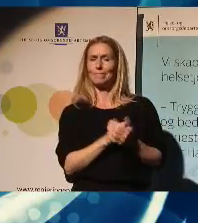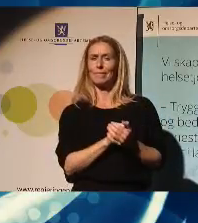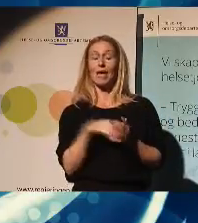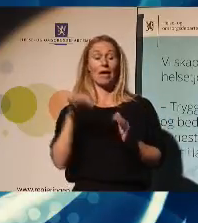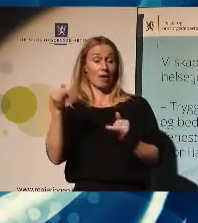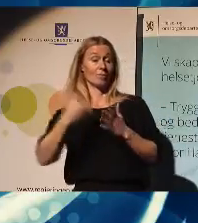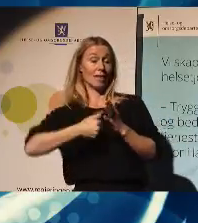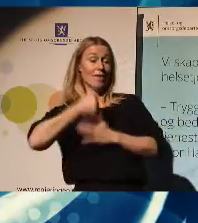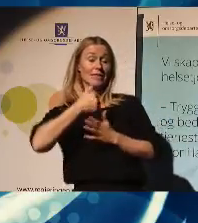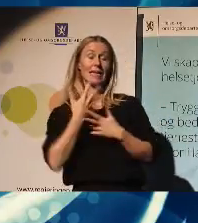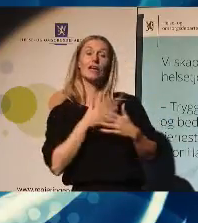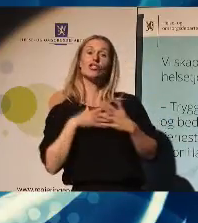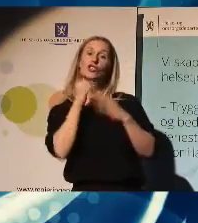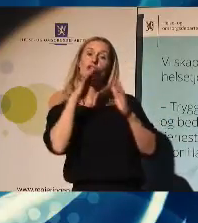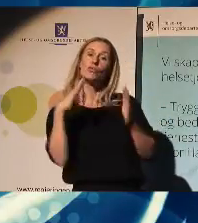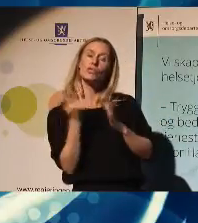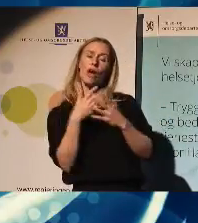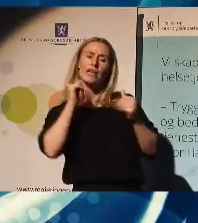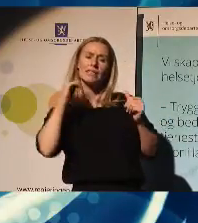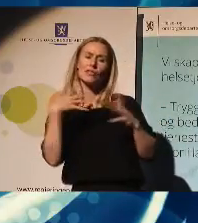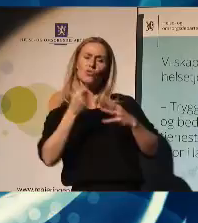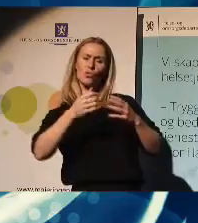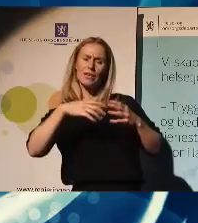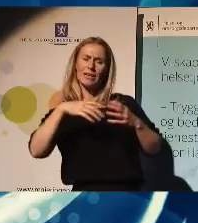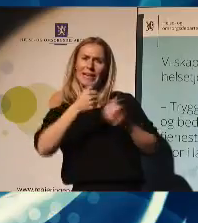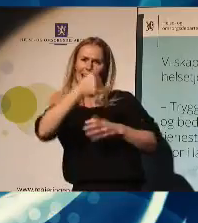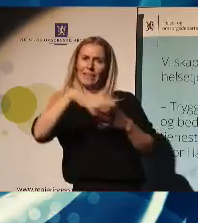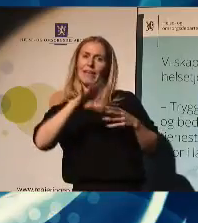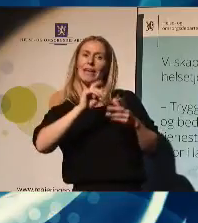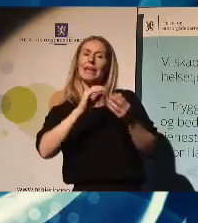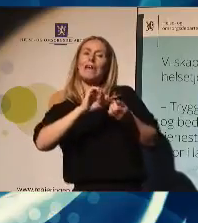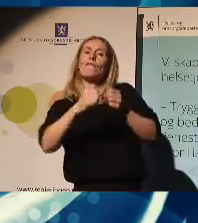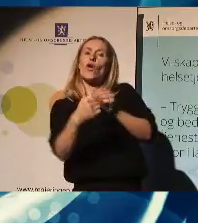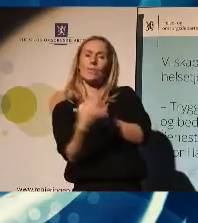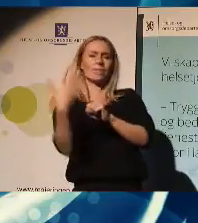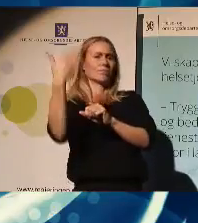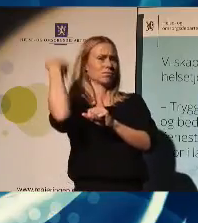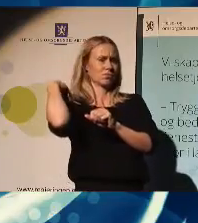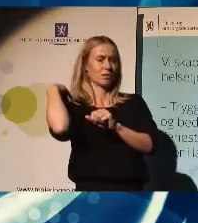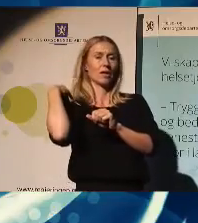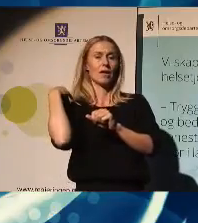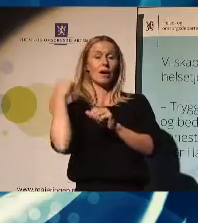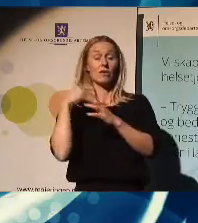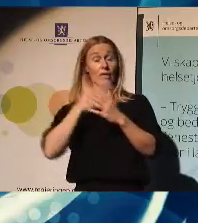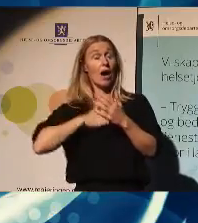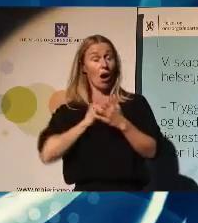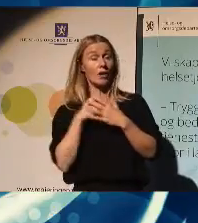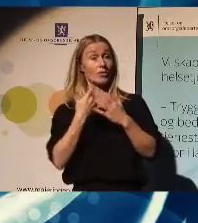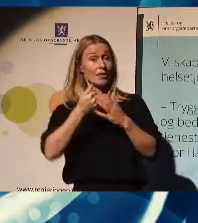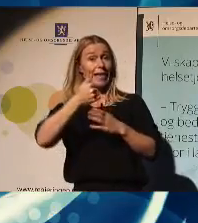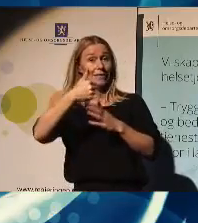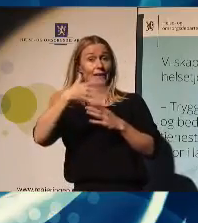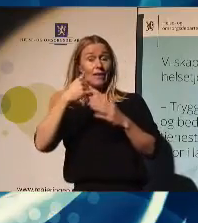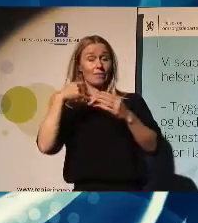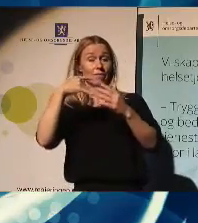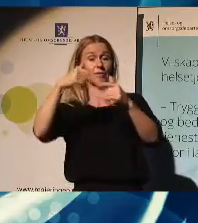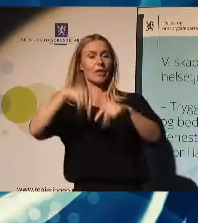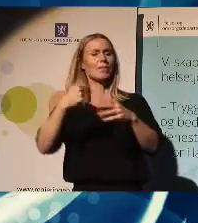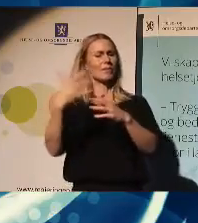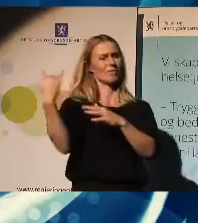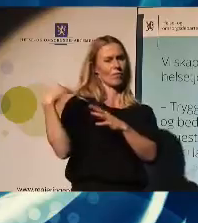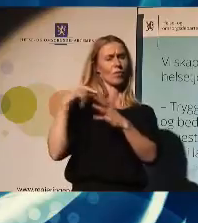Sykehusene har jo hatt en stor ledereform. Det begynner å bli veldig mange år siden, for det var når staten overtok sykehusene. Det ikke det at de ikke har hatt ledereform siden det. Men da gjorde man noen valg på